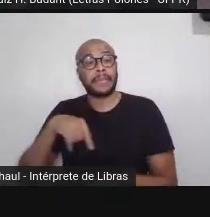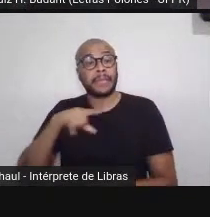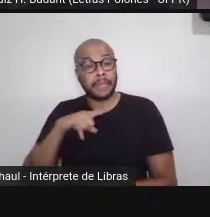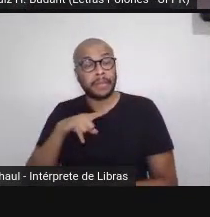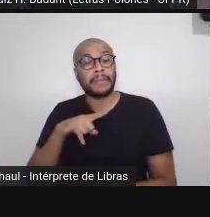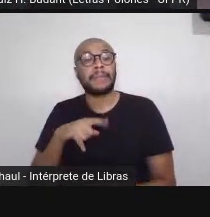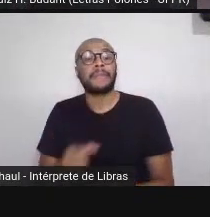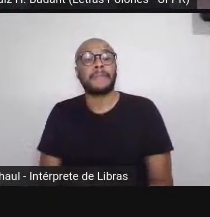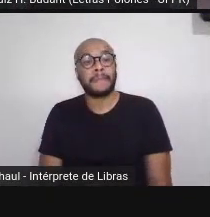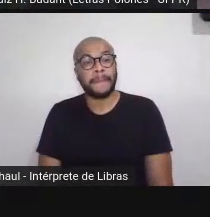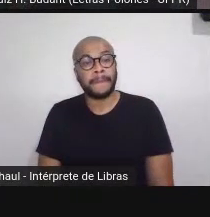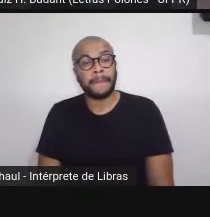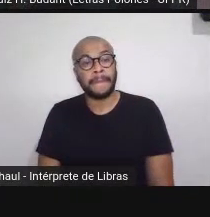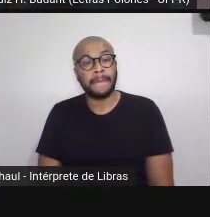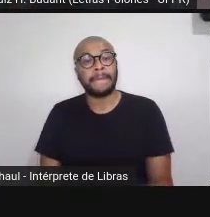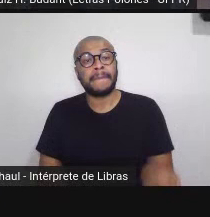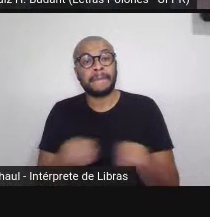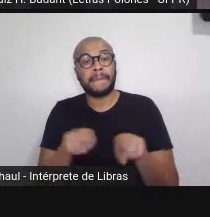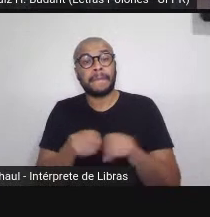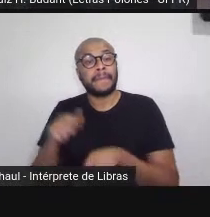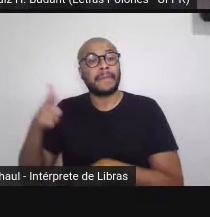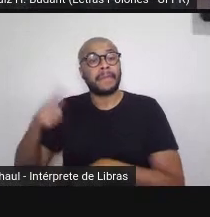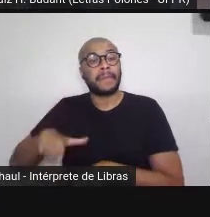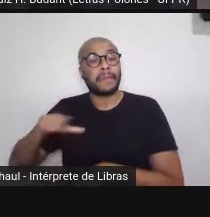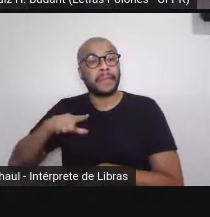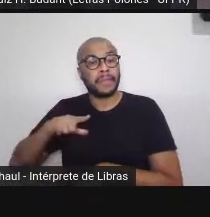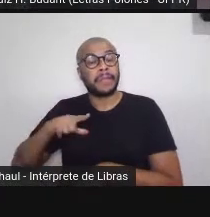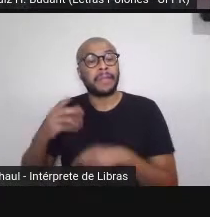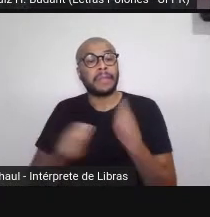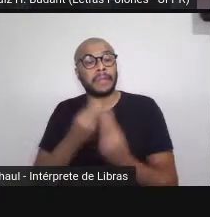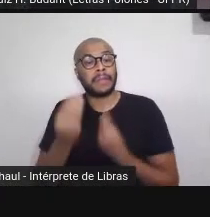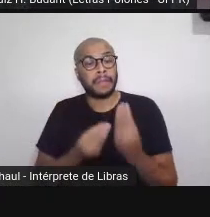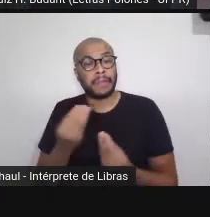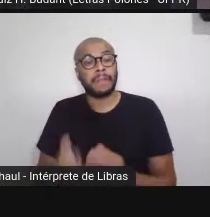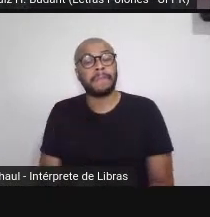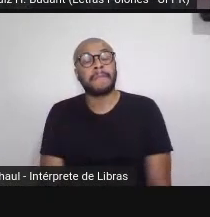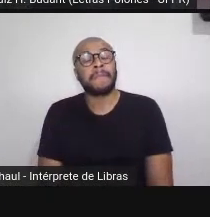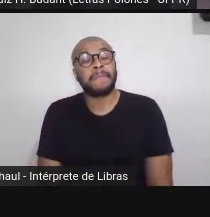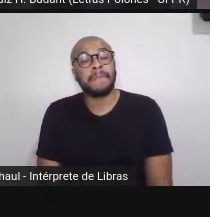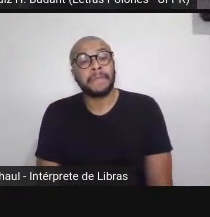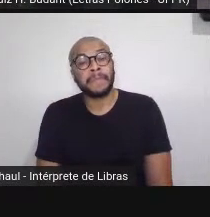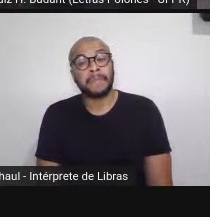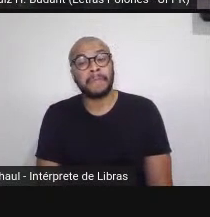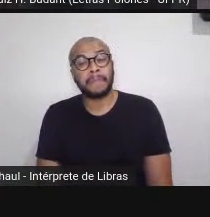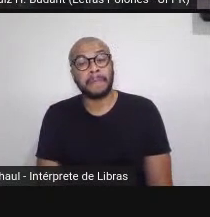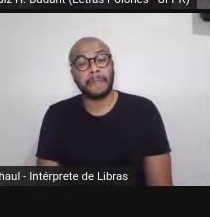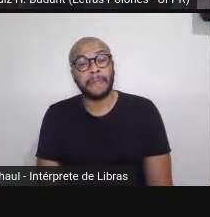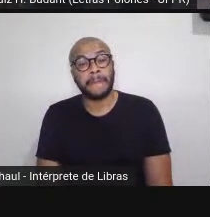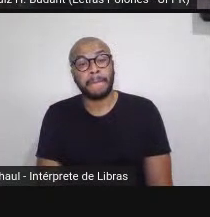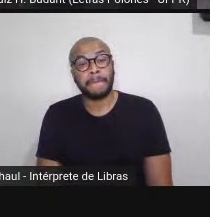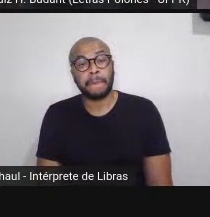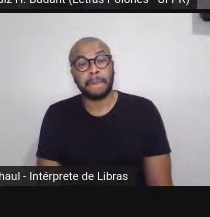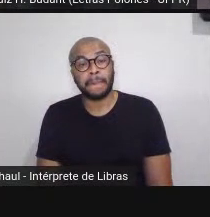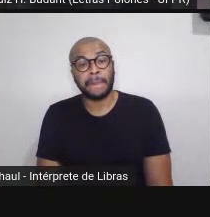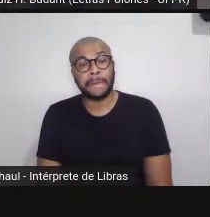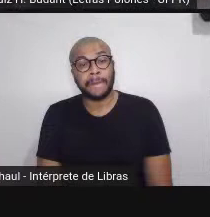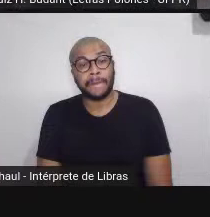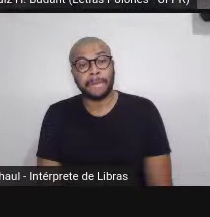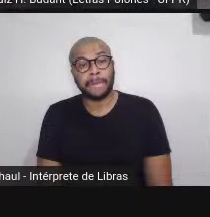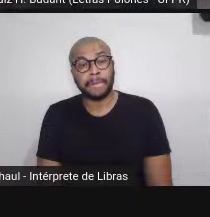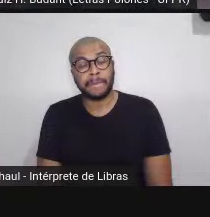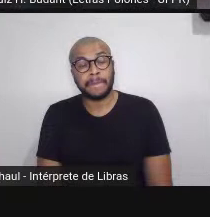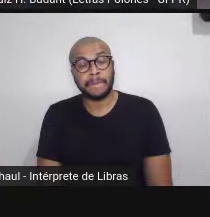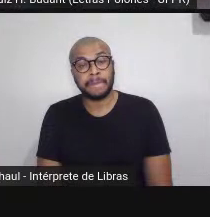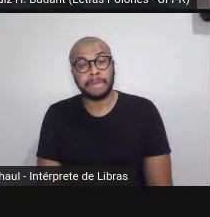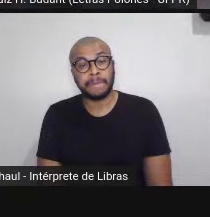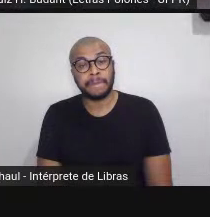e novamente aqui nós vamos ter a presença do genitivo, do dopełniacz. Tak. No